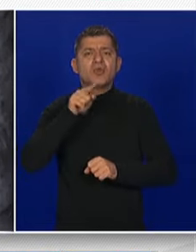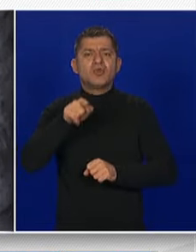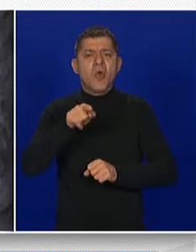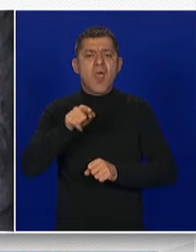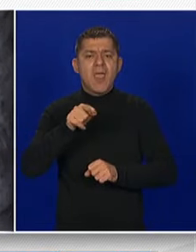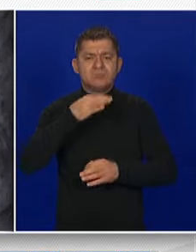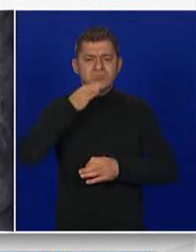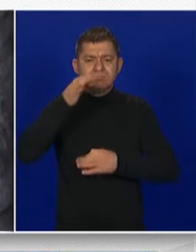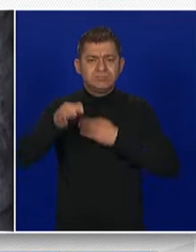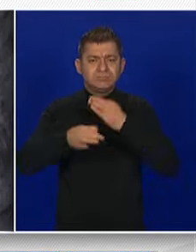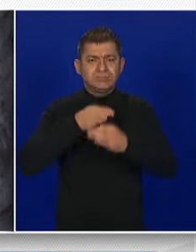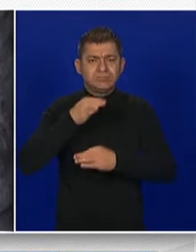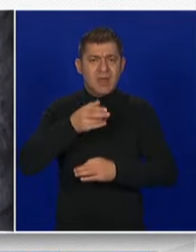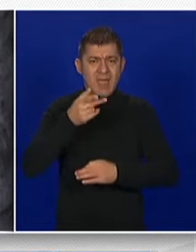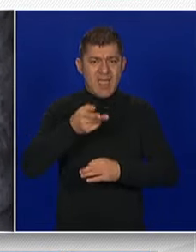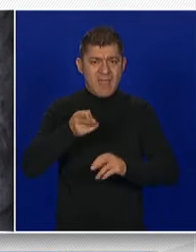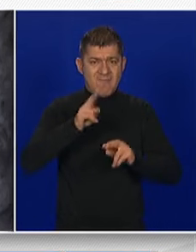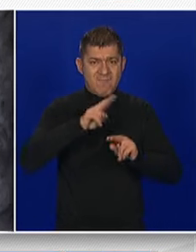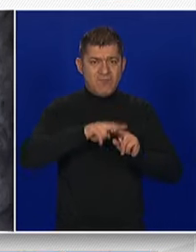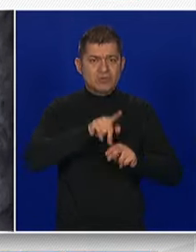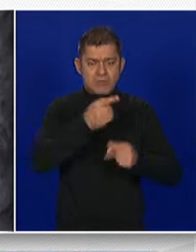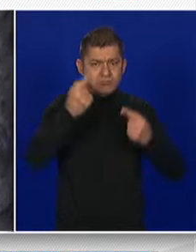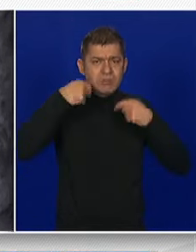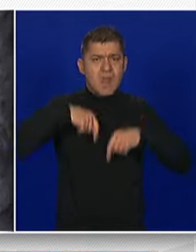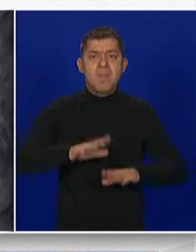se među većinom asimptomatskim